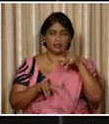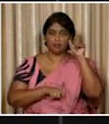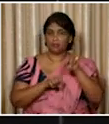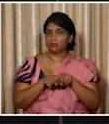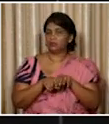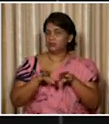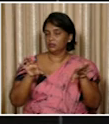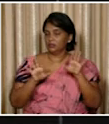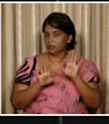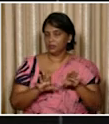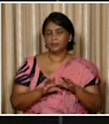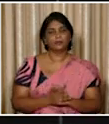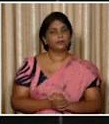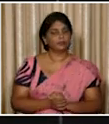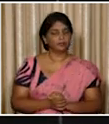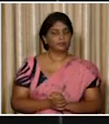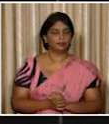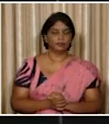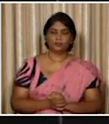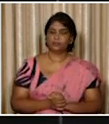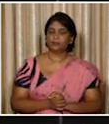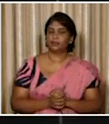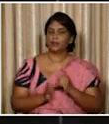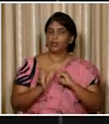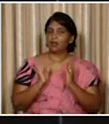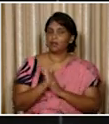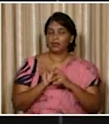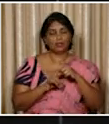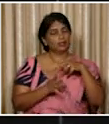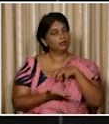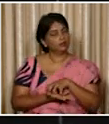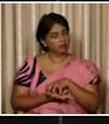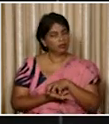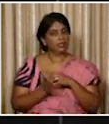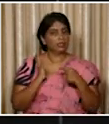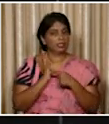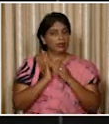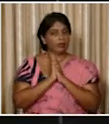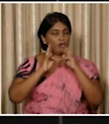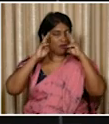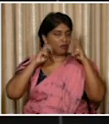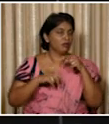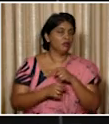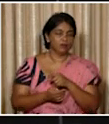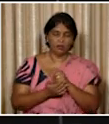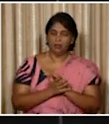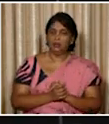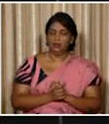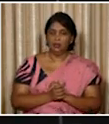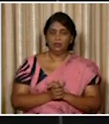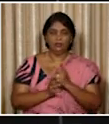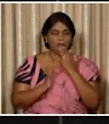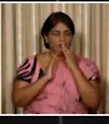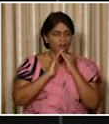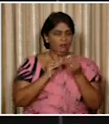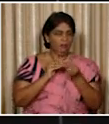தாங்கும் உறுப்பினர்களே, அம்பாறை மாவட்டத்தில் உள்ள திருக்கோவில் மெதடிஸ்த தமிழ் வித்யாலய மாணவன் செல்வன் ஜெயக்குமார் விதுர்ஜன் வயது